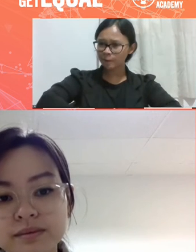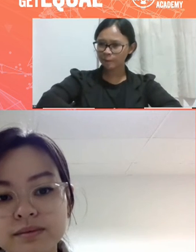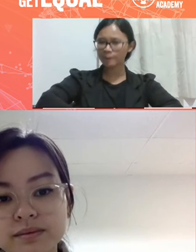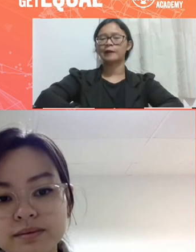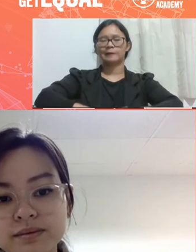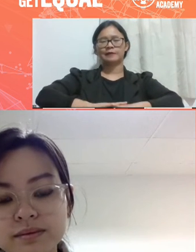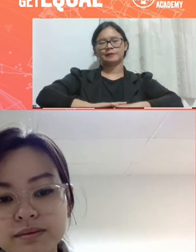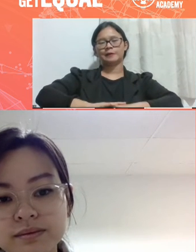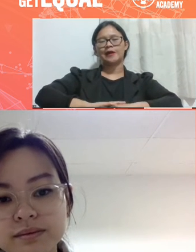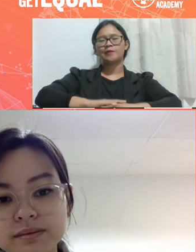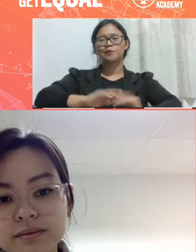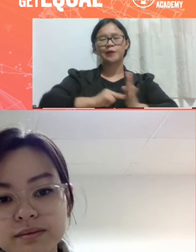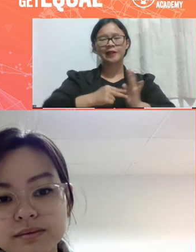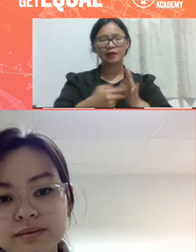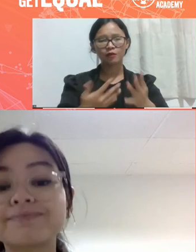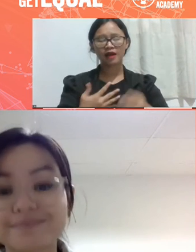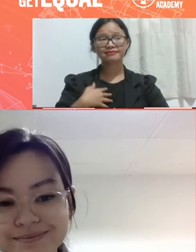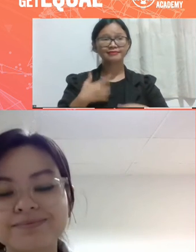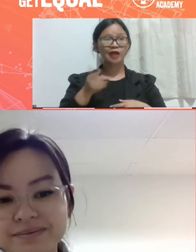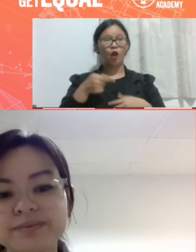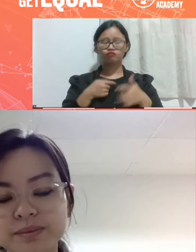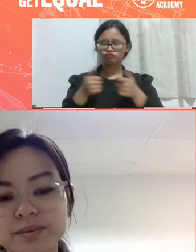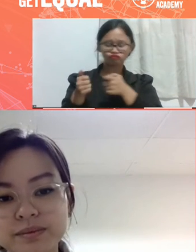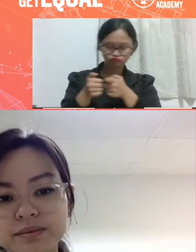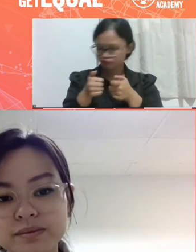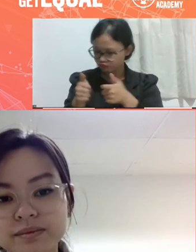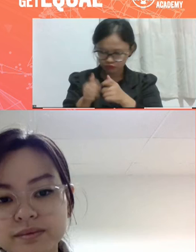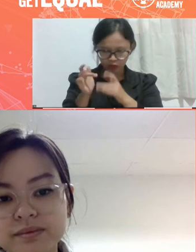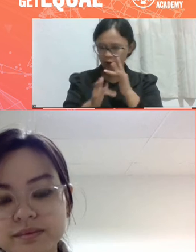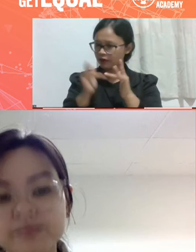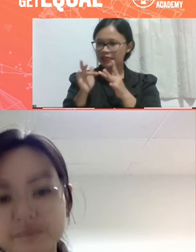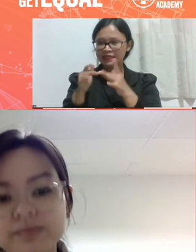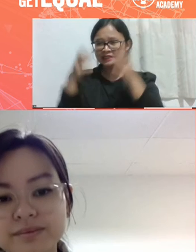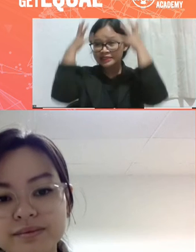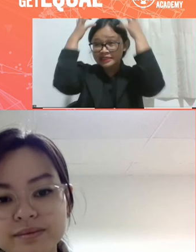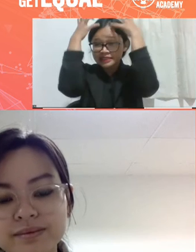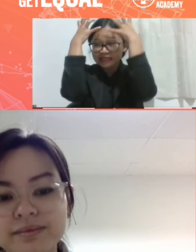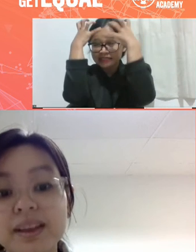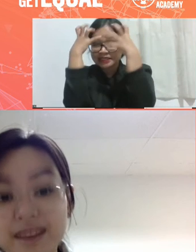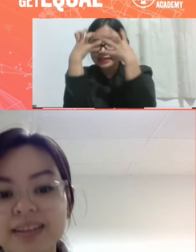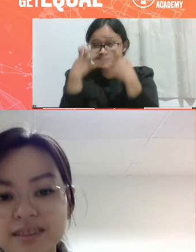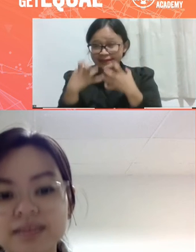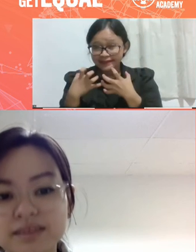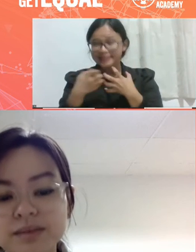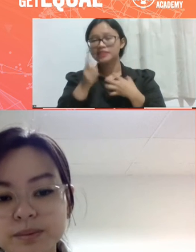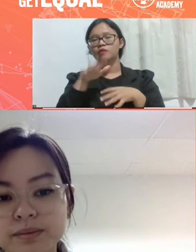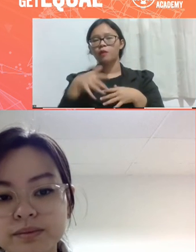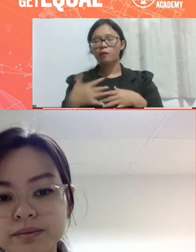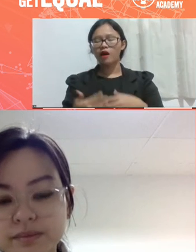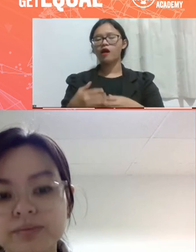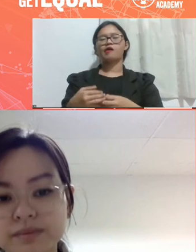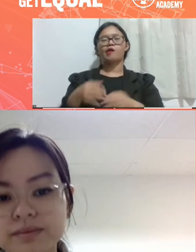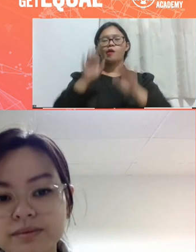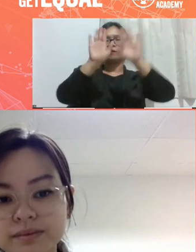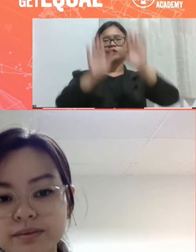tingkat stres yang dialami oleh generasi muda, makin muda lagi sekarang, karena keterpaparan di media